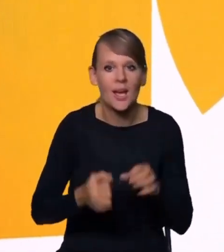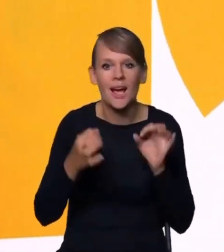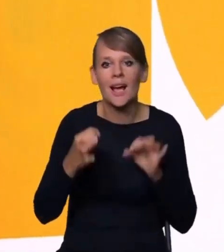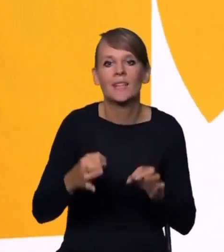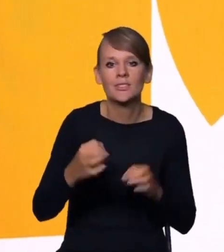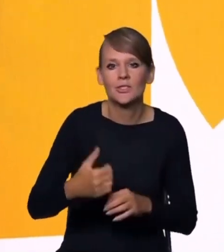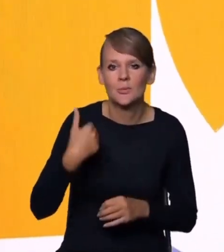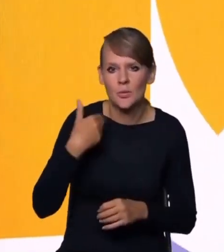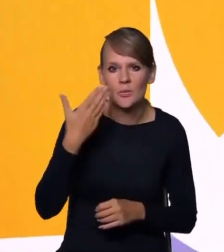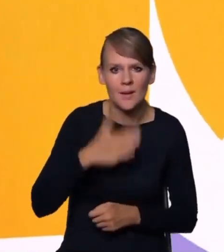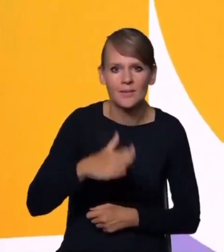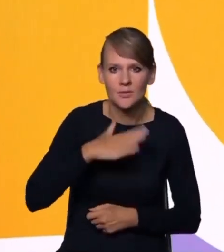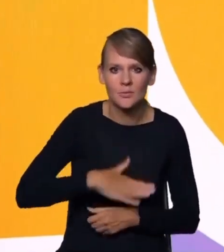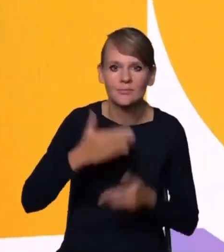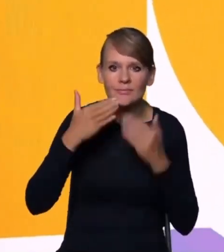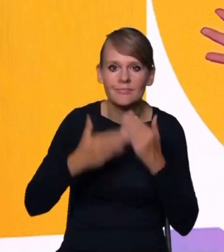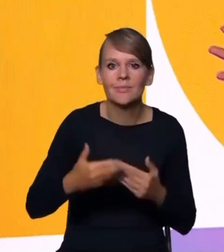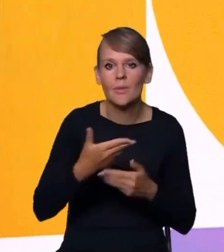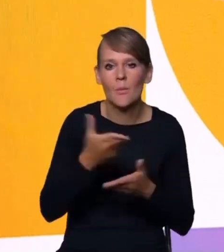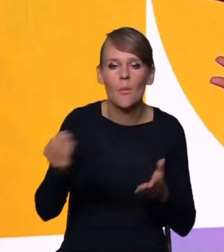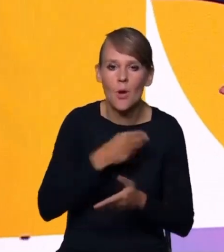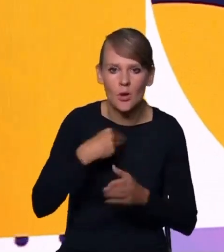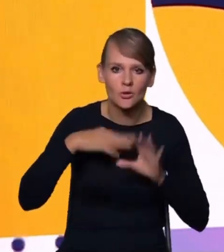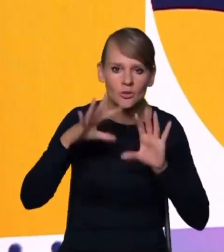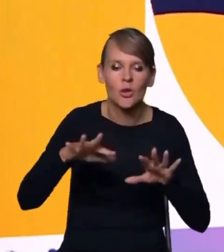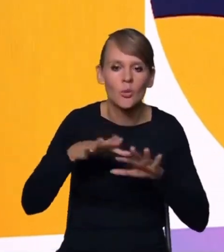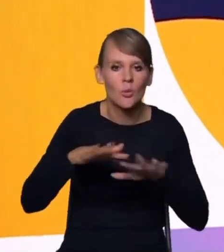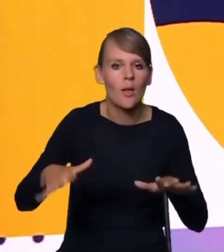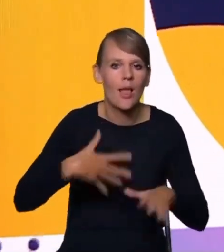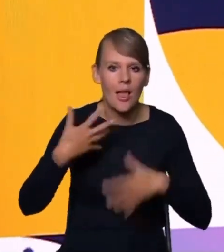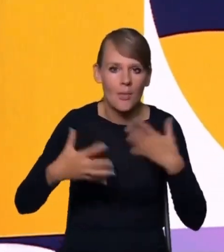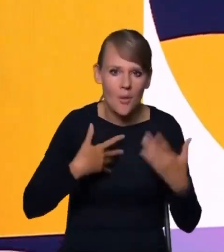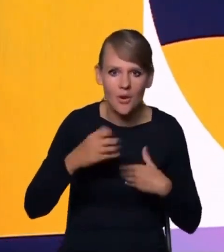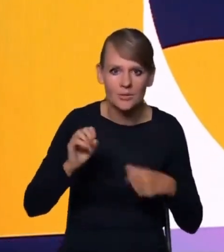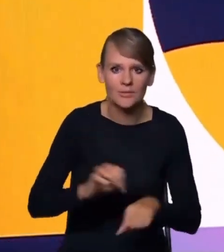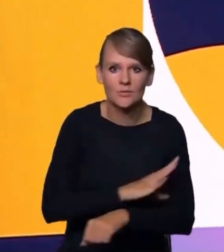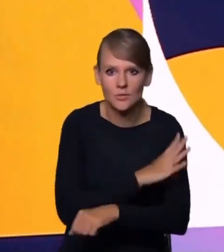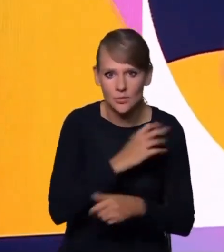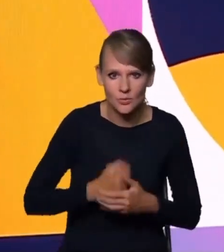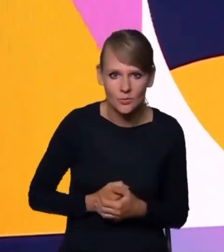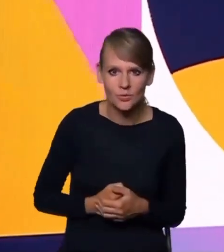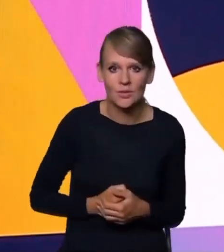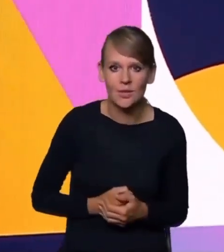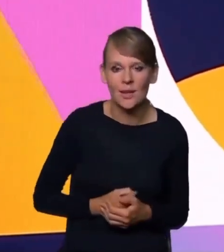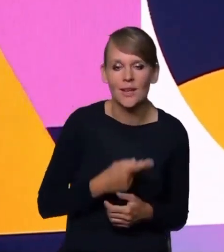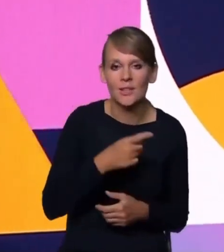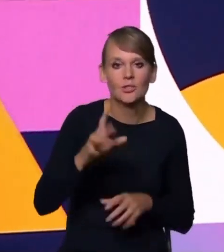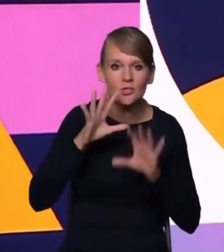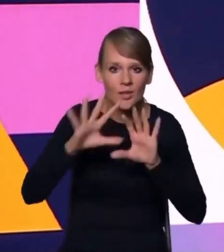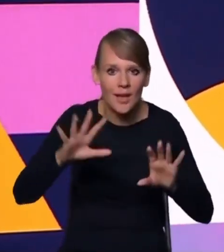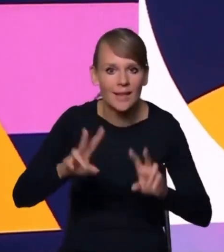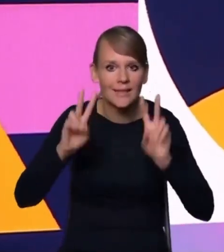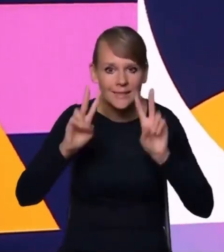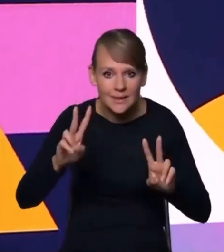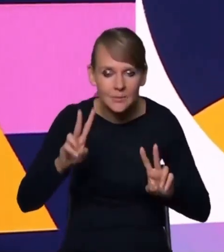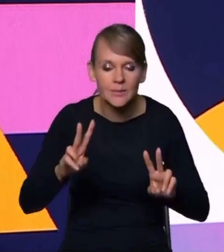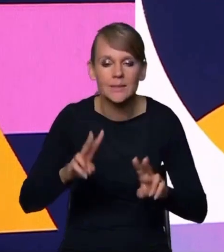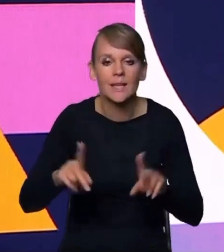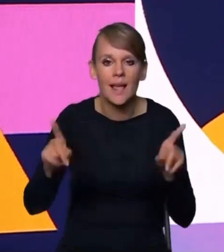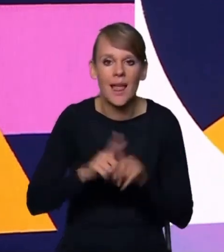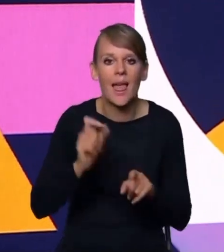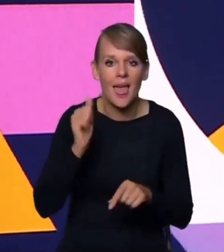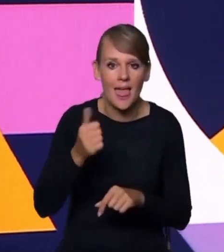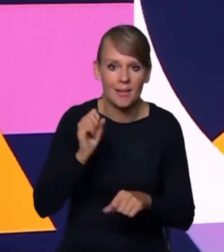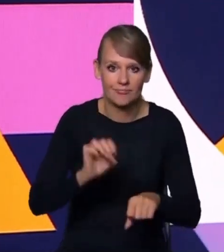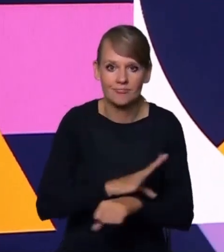bardzo przyjemny dzięki polskim siatkarzom. Dużo emocji, dużo wzruszeń. To wzruszenie udzieliło się nie tylko siatkarzom, nie tylko kibicom, ale także